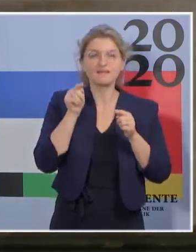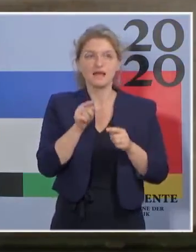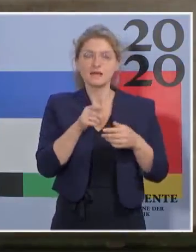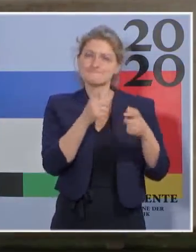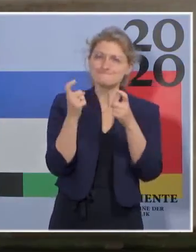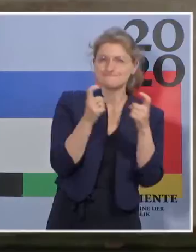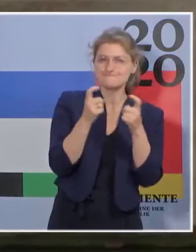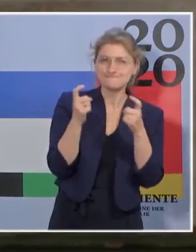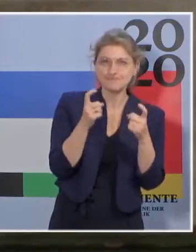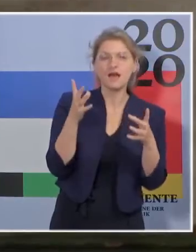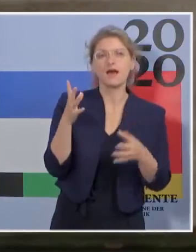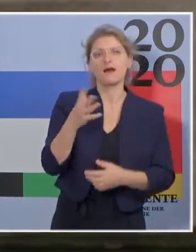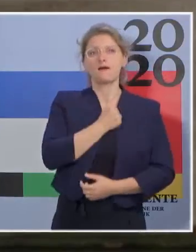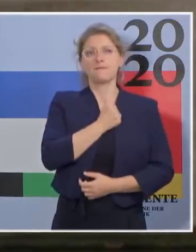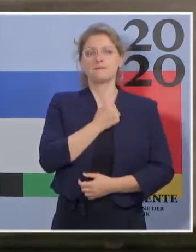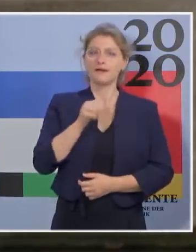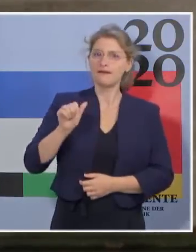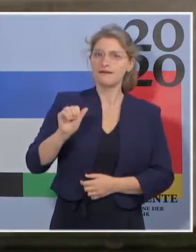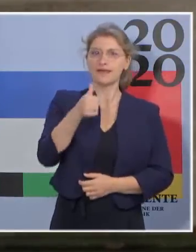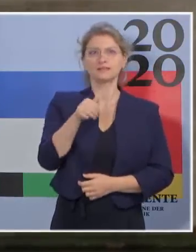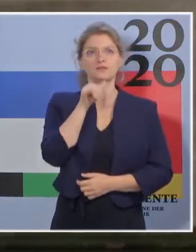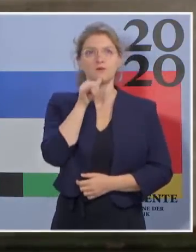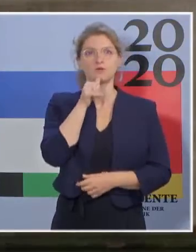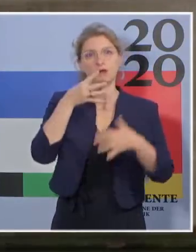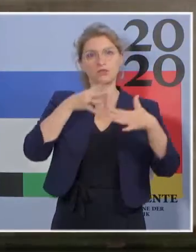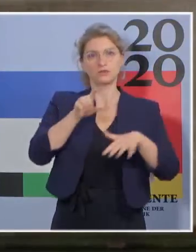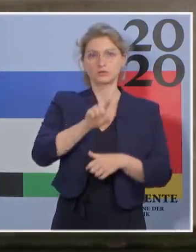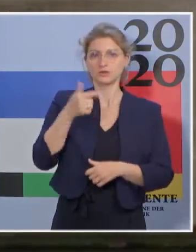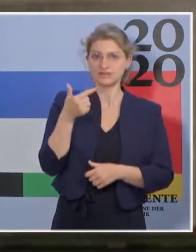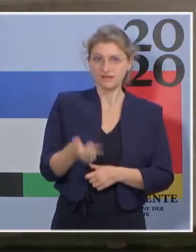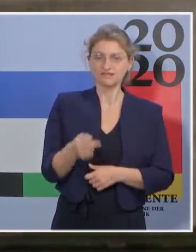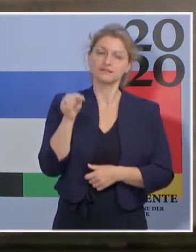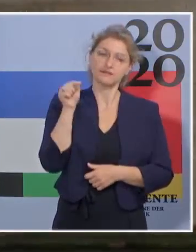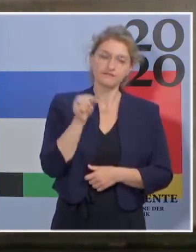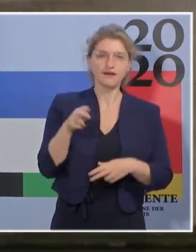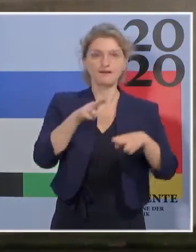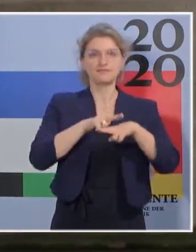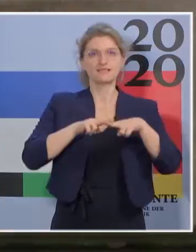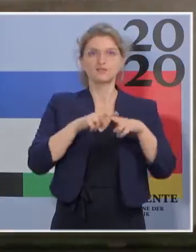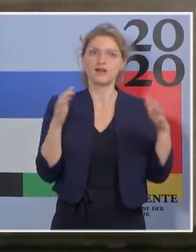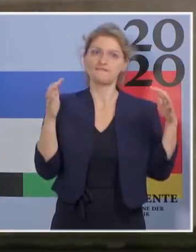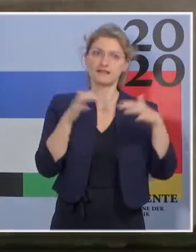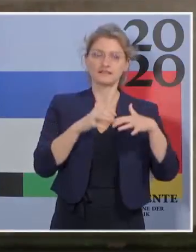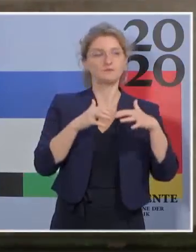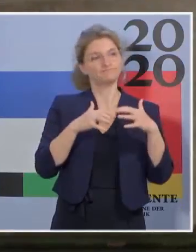Am 1. Oktober 1920 hat die konstituierende Nationalversammlung das